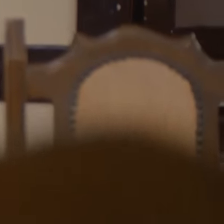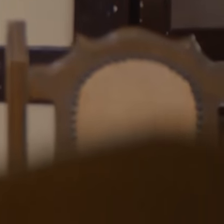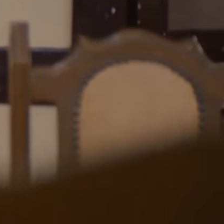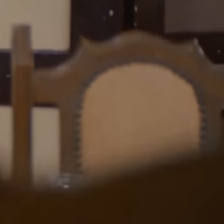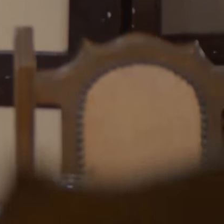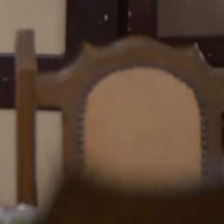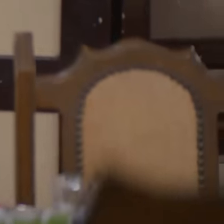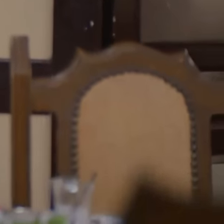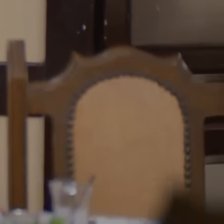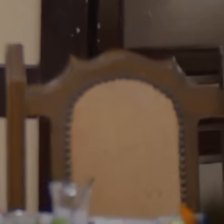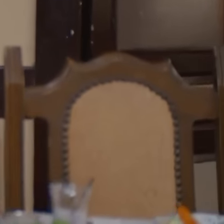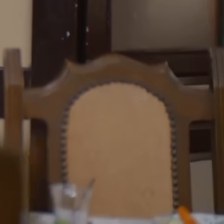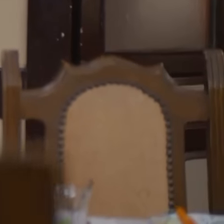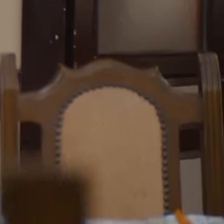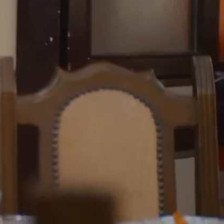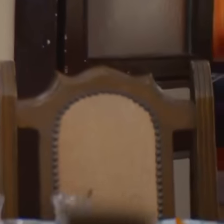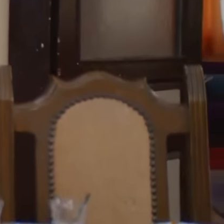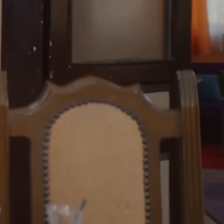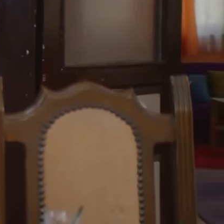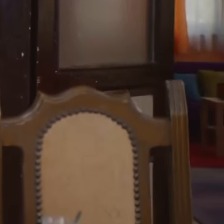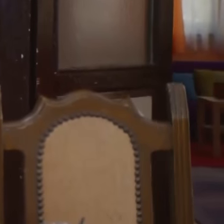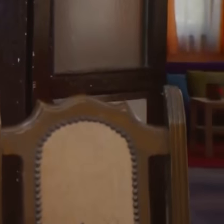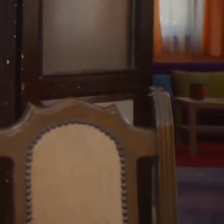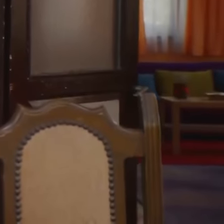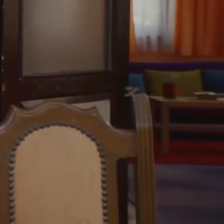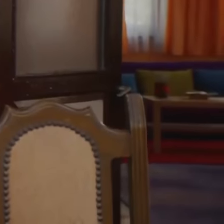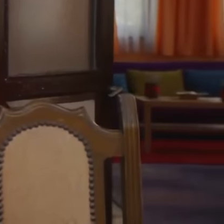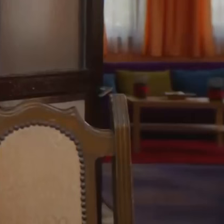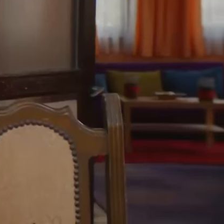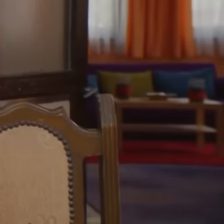Adile çaydanlıkla mutfaktan çıktı.